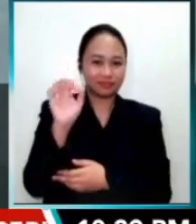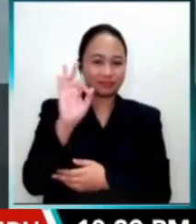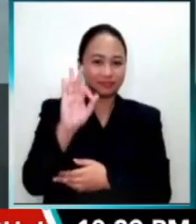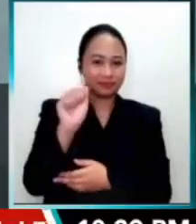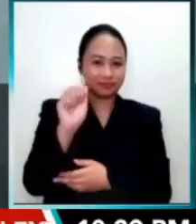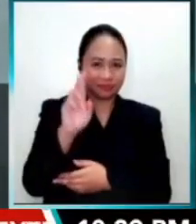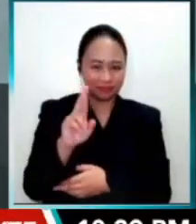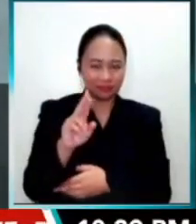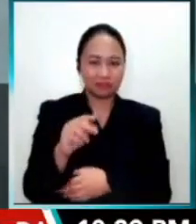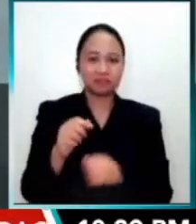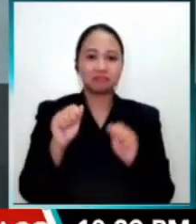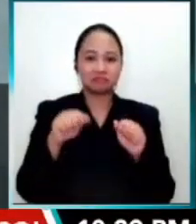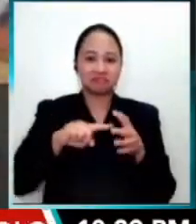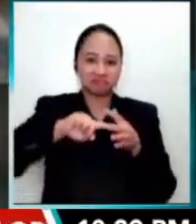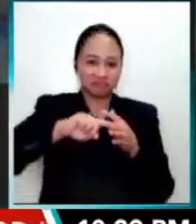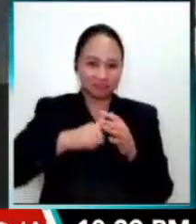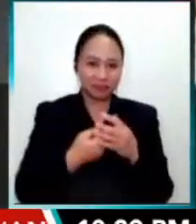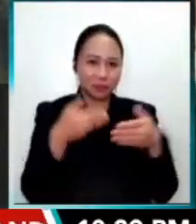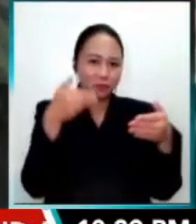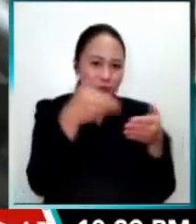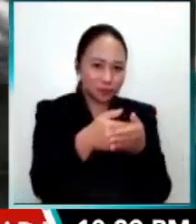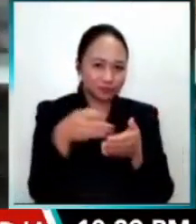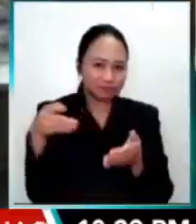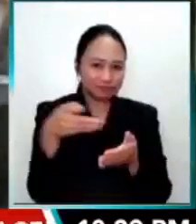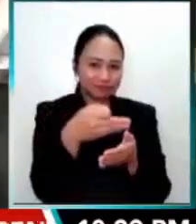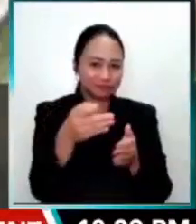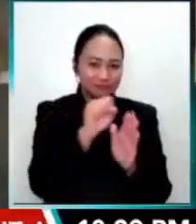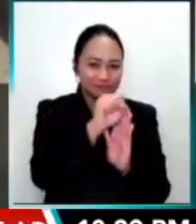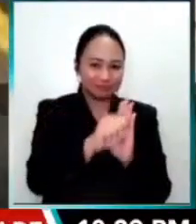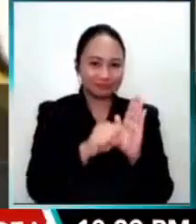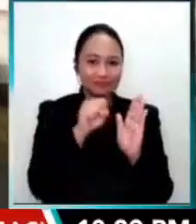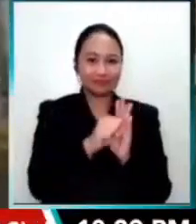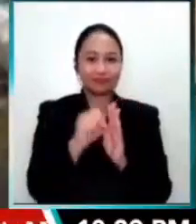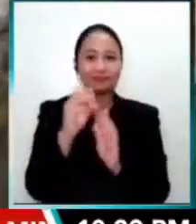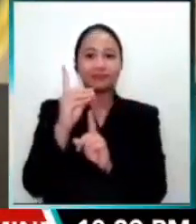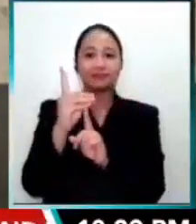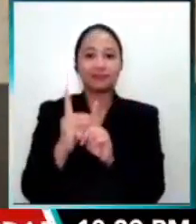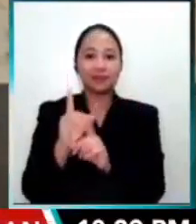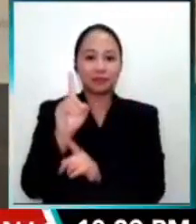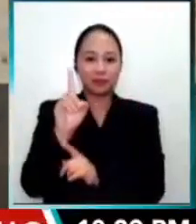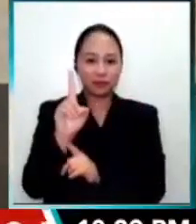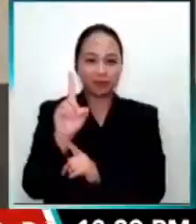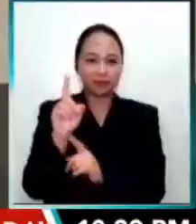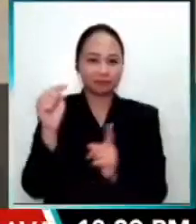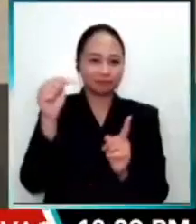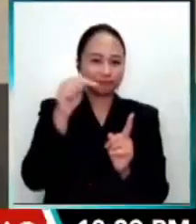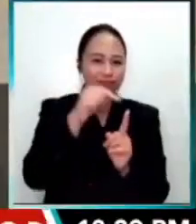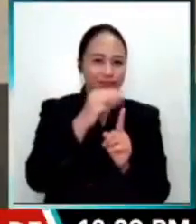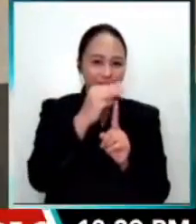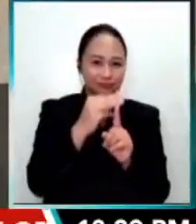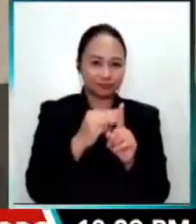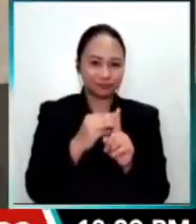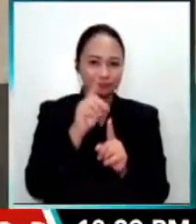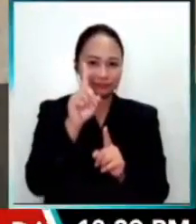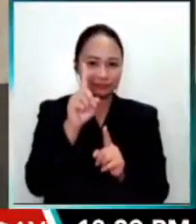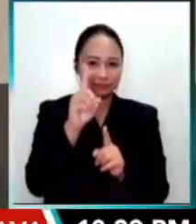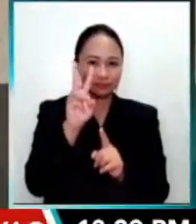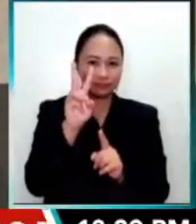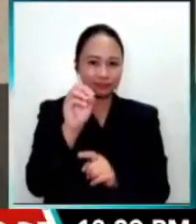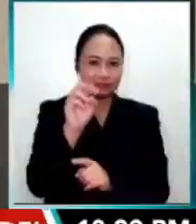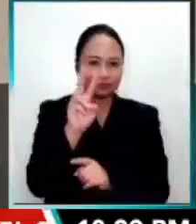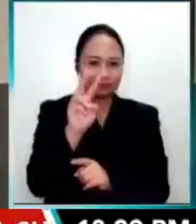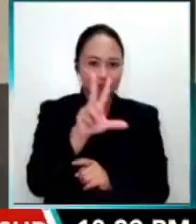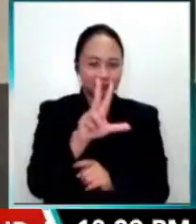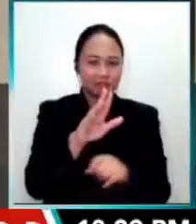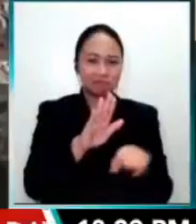ang closed fishing season ng tamban sa December 1 at tatagal hanggang March 1. Pinabulaan na naman ng BFAR na may